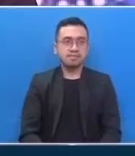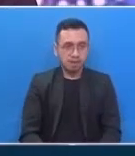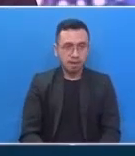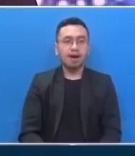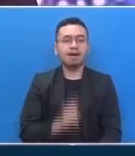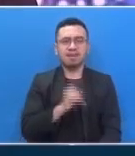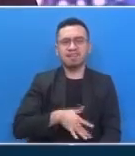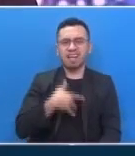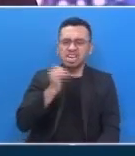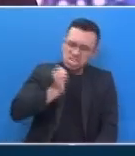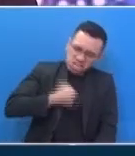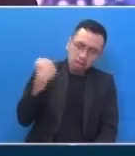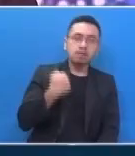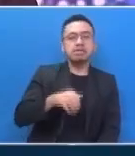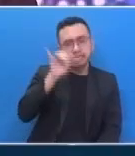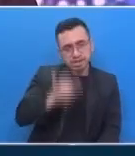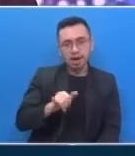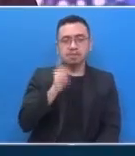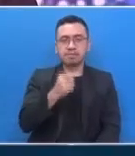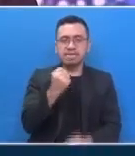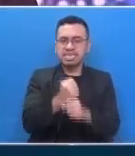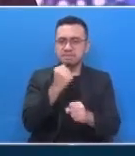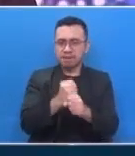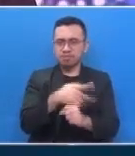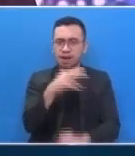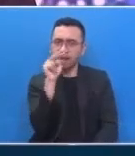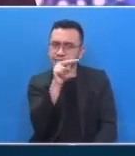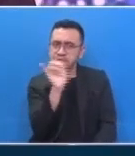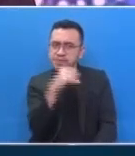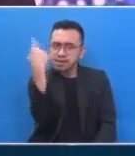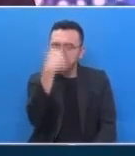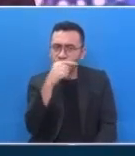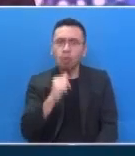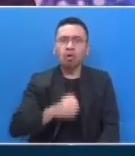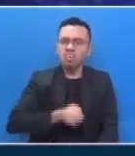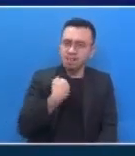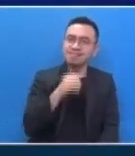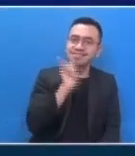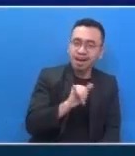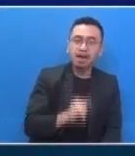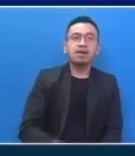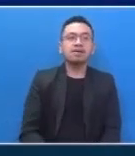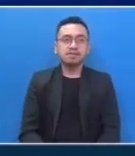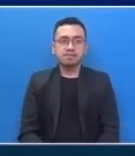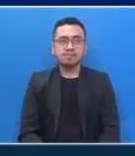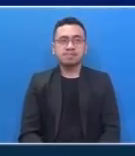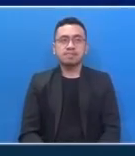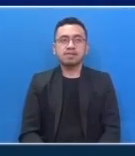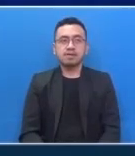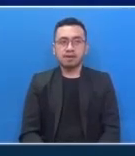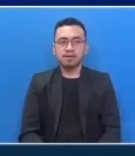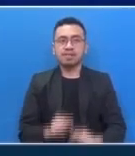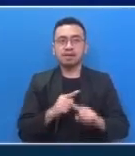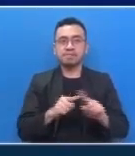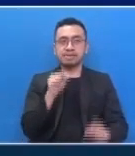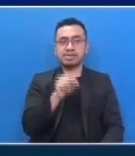pasti Gibran kan sudah menyiratkan itu tapi dalam konteks event dalam konteks menyikapi event mungkin Mas Gibran merasa bahwa